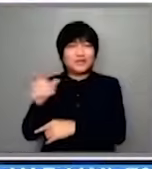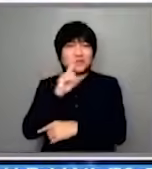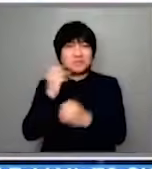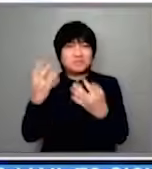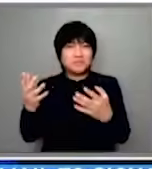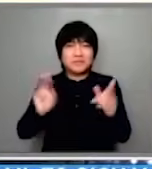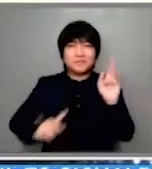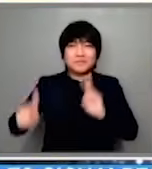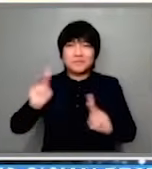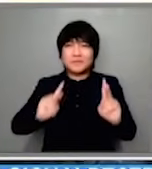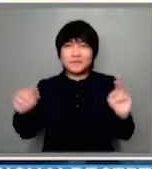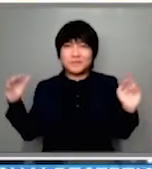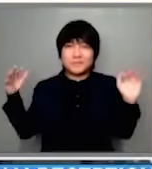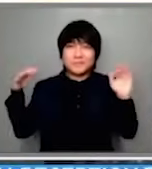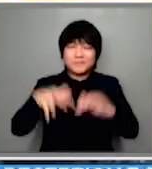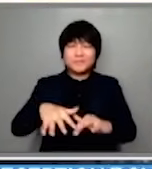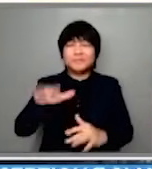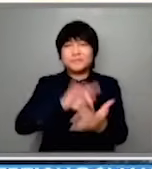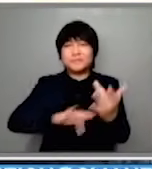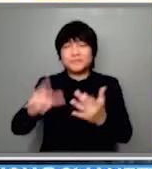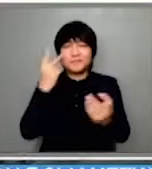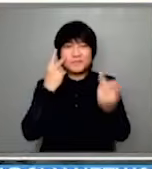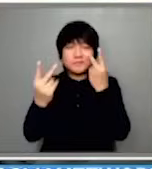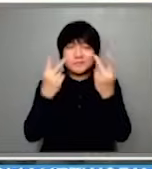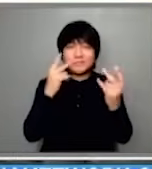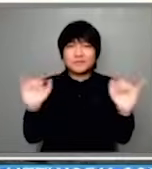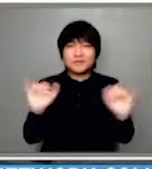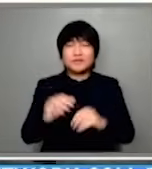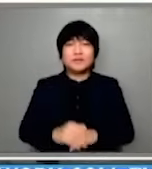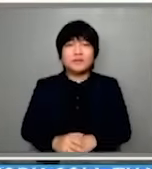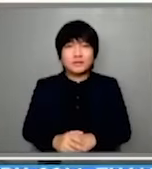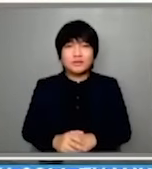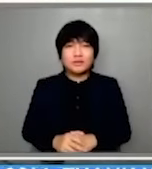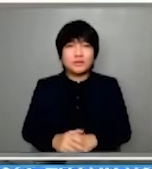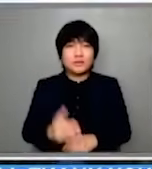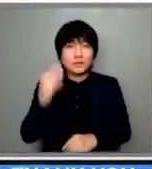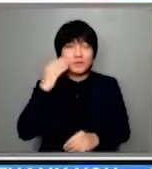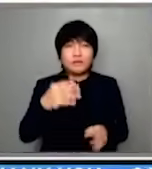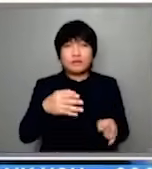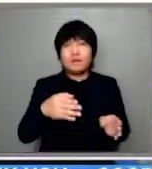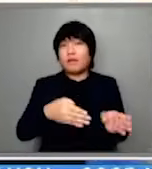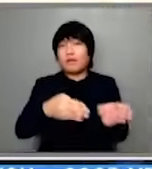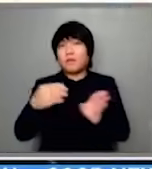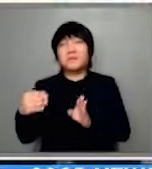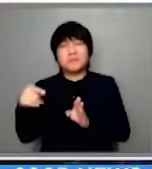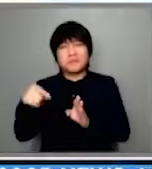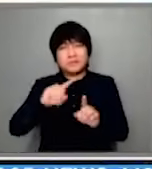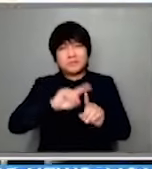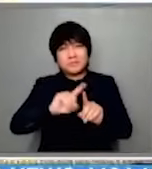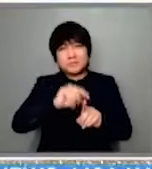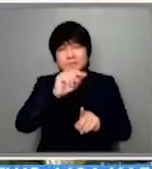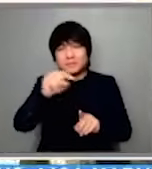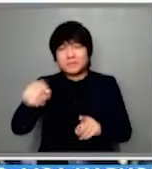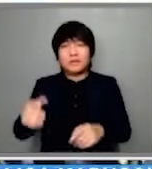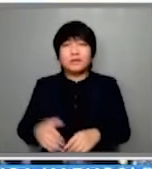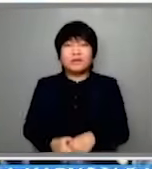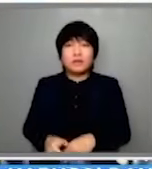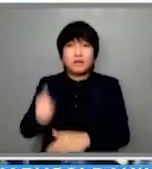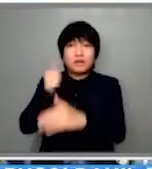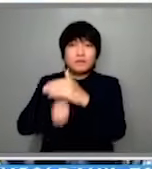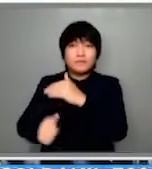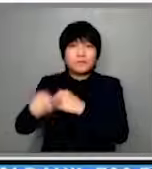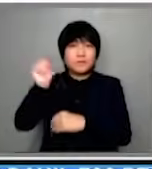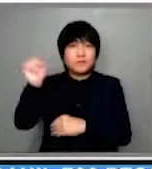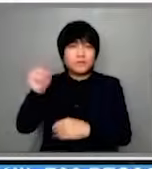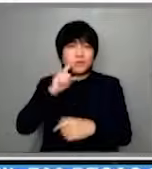dekorasyon sa tulay. Dinarayo rin ang Paseo de Belen sa Devenecia Highway Extension. Sa Banggit Abra naman, bida rin doon ang kanilang giant